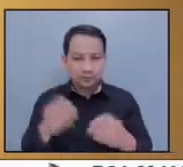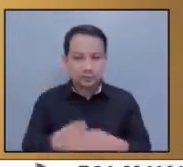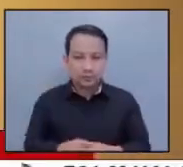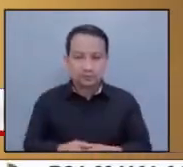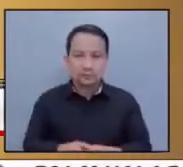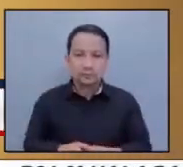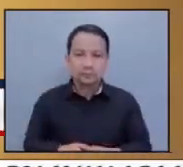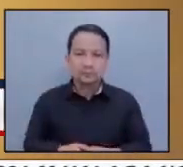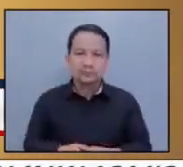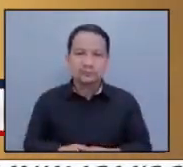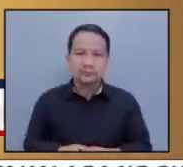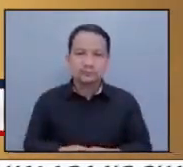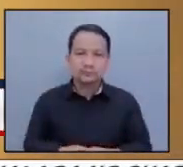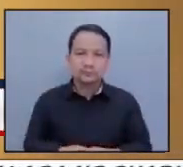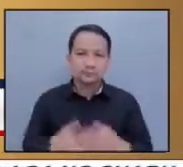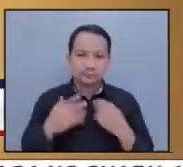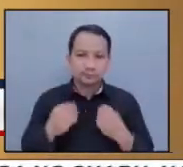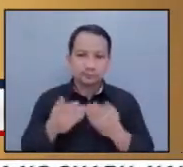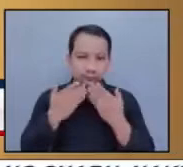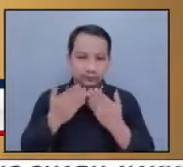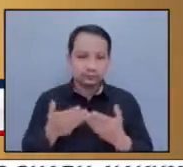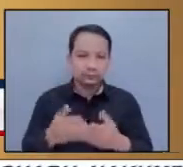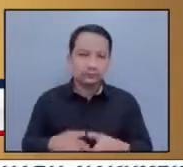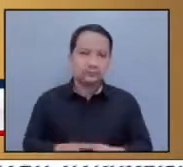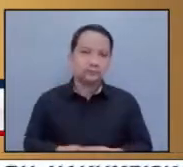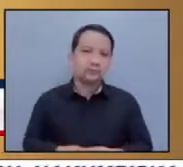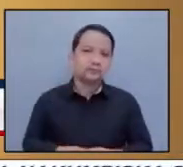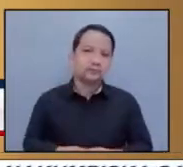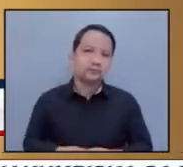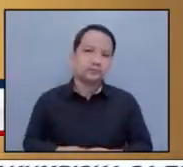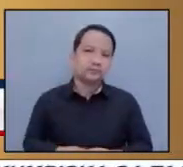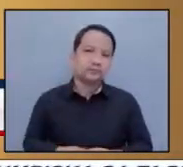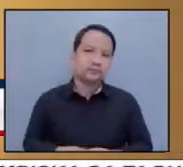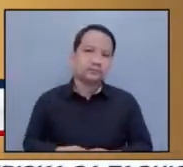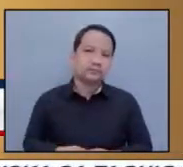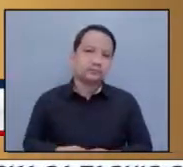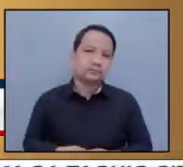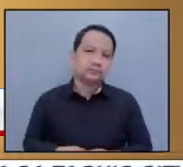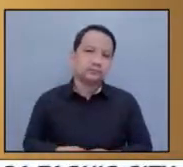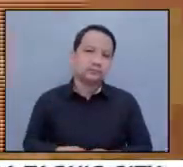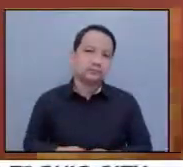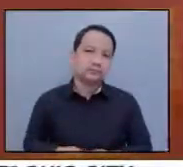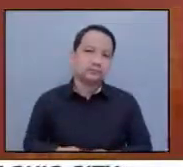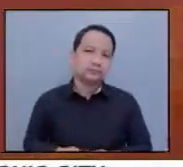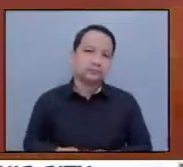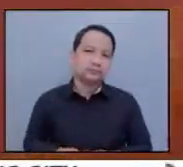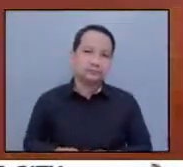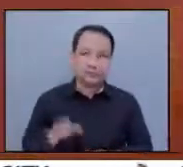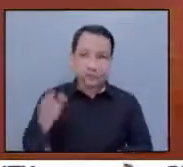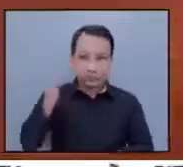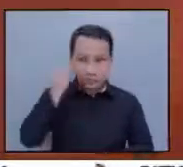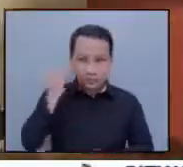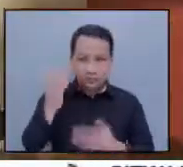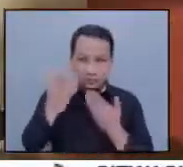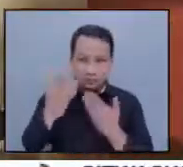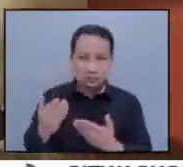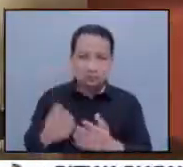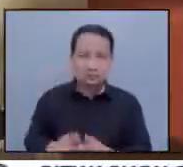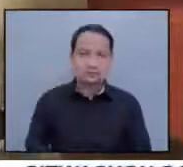ha, Julin. Thank you. Okay po, sir. Thank you po. Maraming salamat. Sir John, thank you so much. Thank you, Sir John.